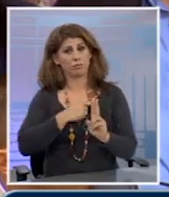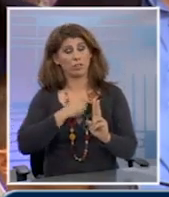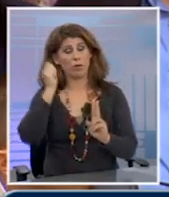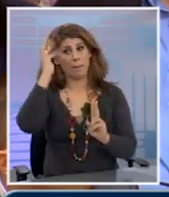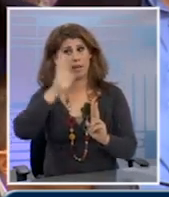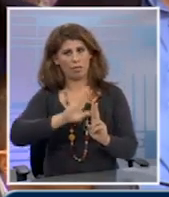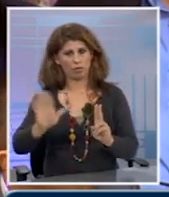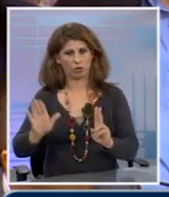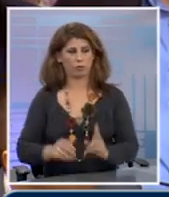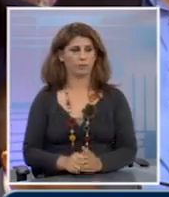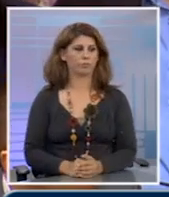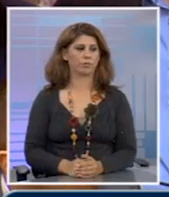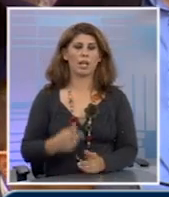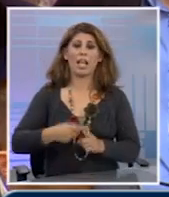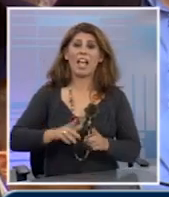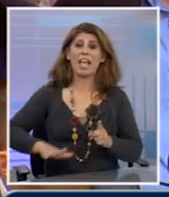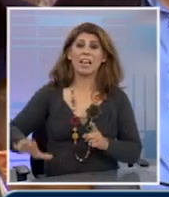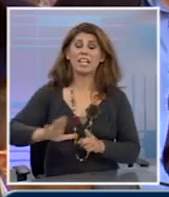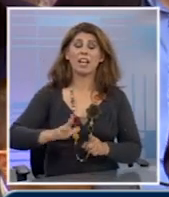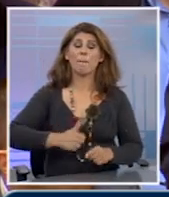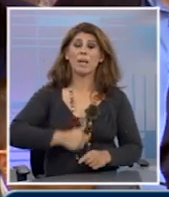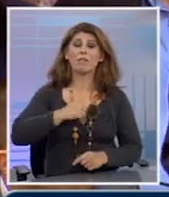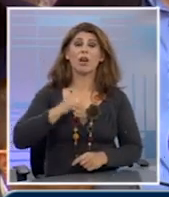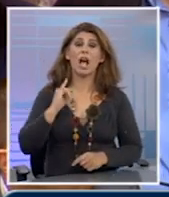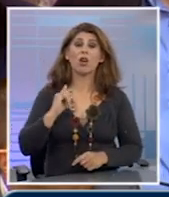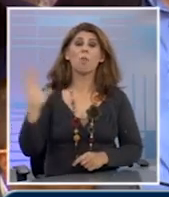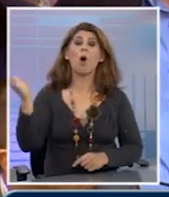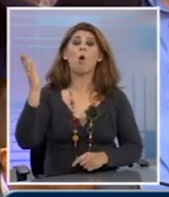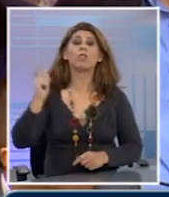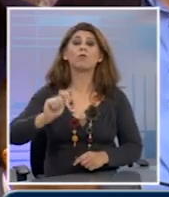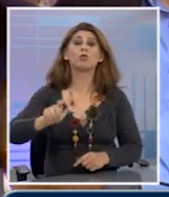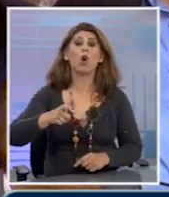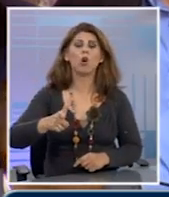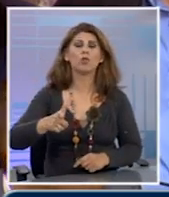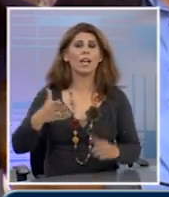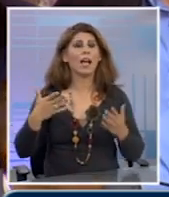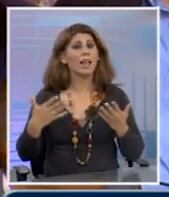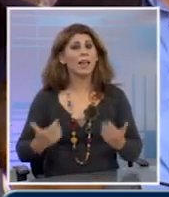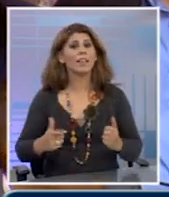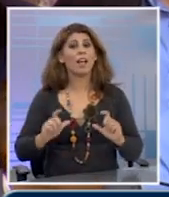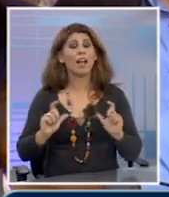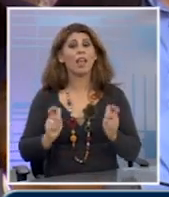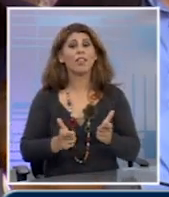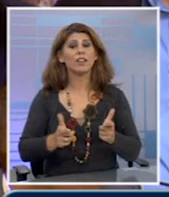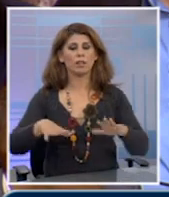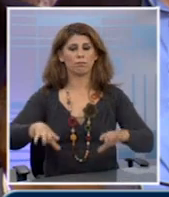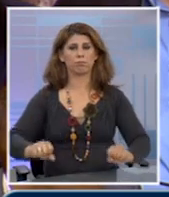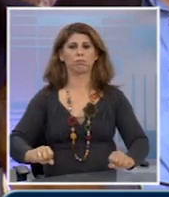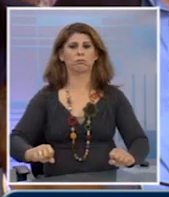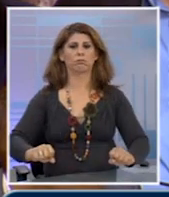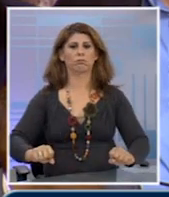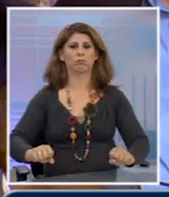απαράδεκτο ο ελληνικός λαός ήταν υπερήφανος ακόμη και όταν ήταν φτωχός αλλά είχε την εθνική του